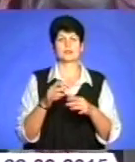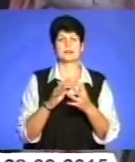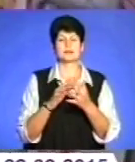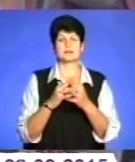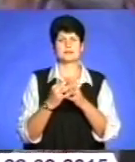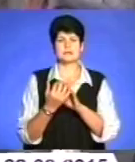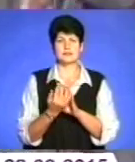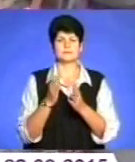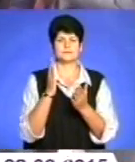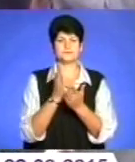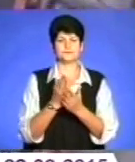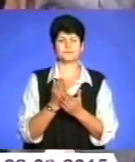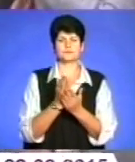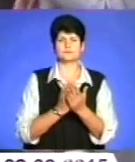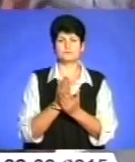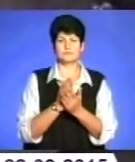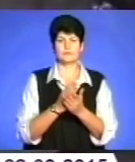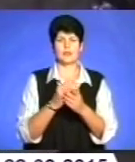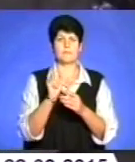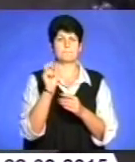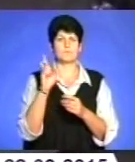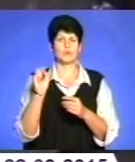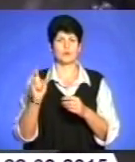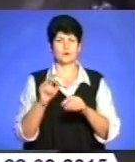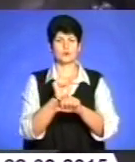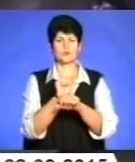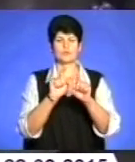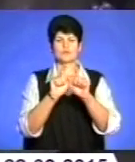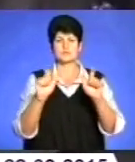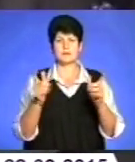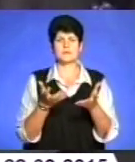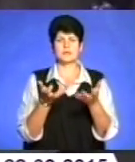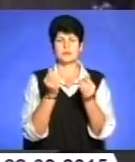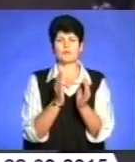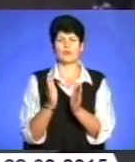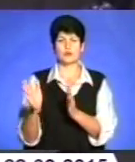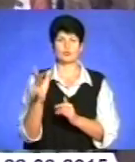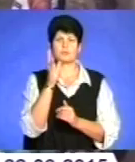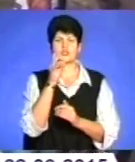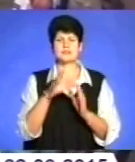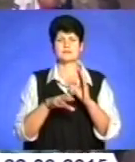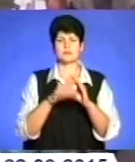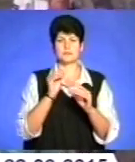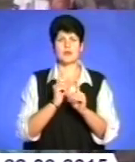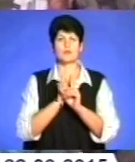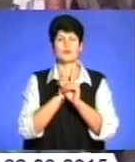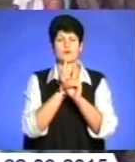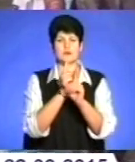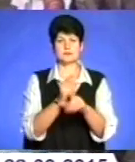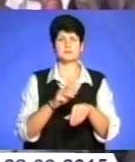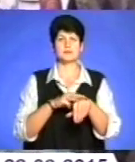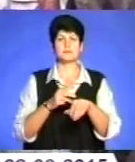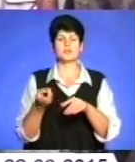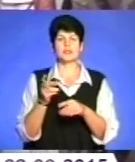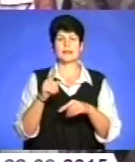та нестимуть службу на блокпостах. Підтримуватимуть правопорядок і під час виборів. Провести правоохоронців прийшли рідні колеги